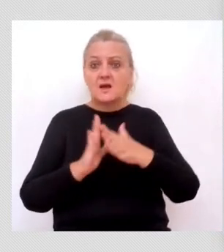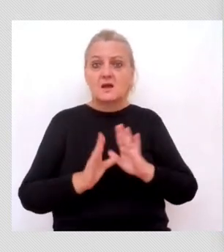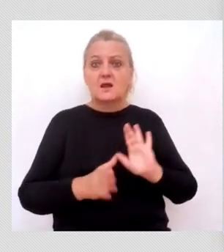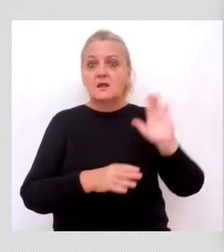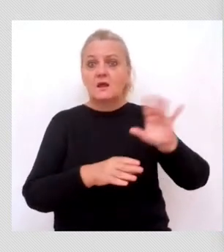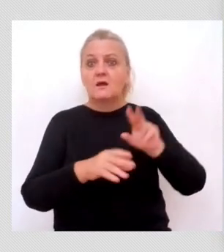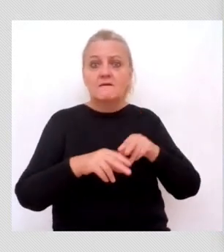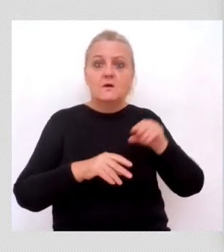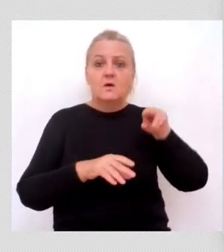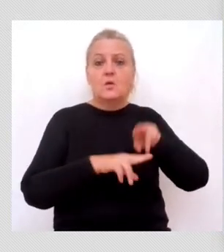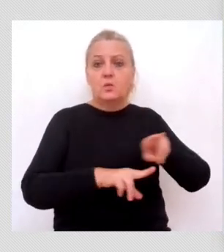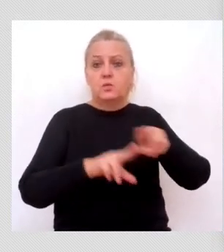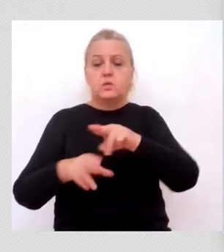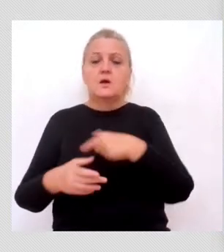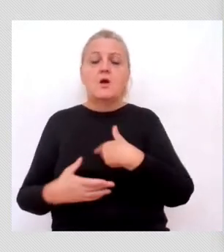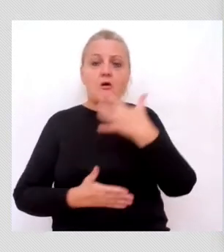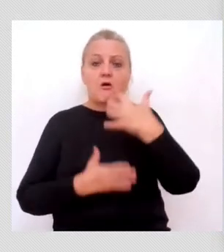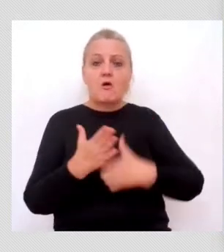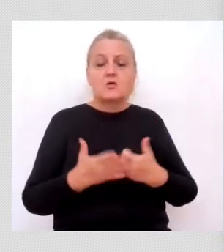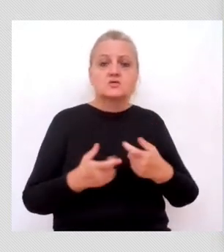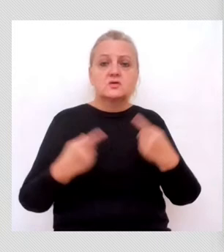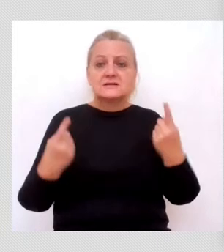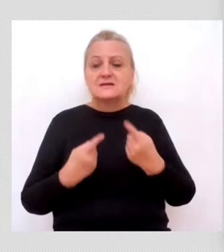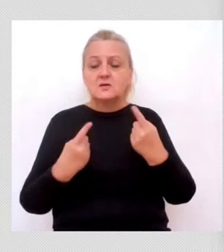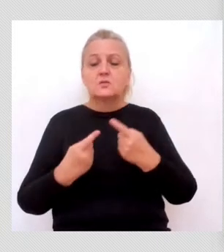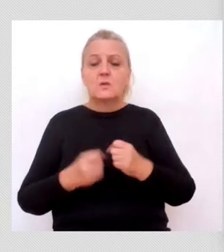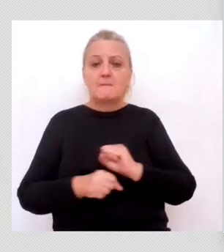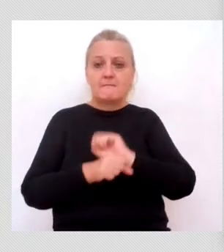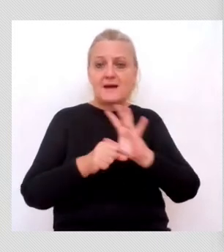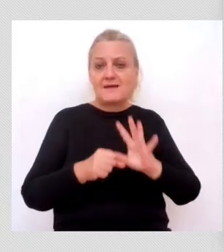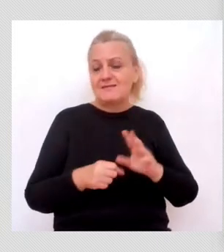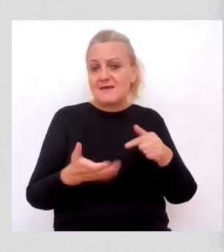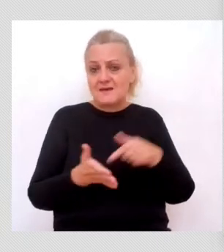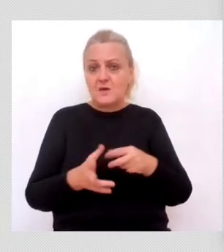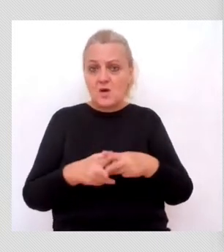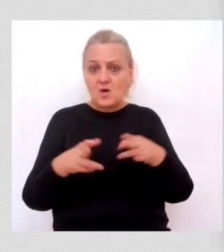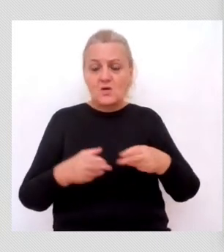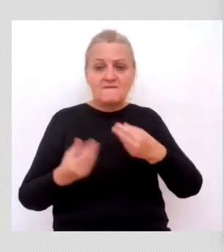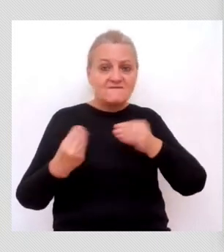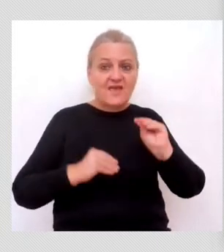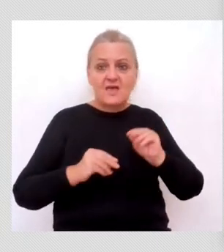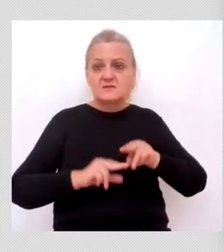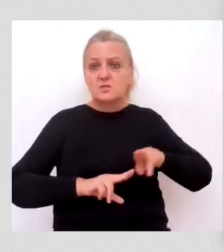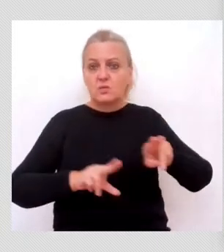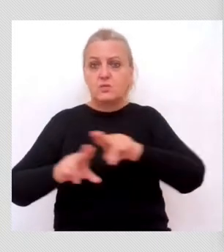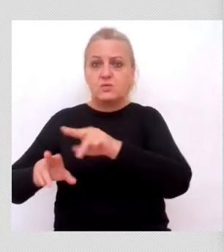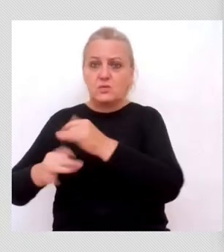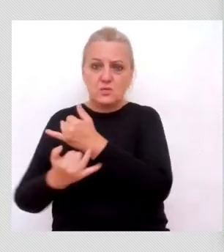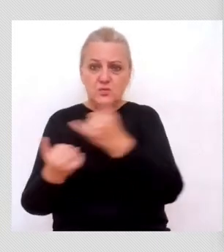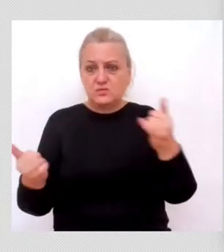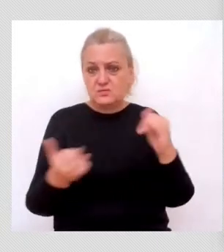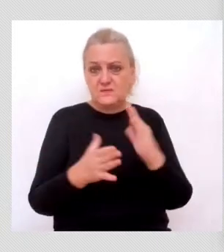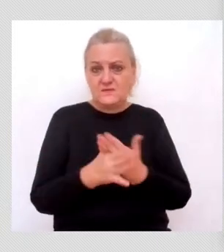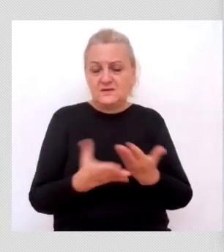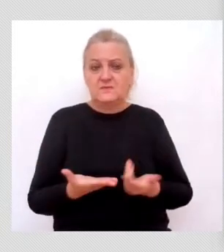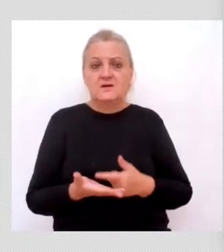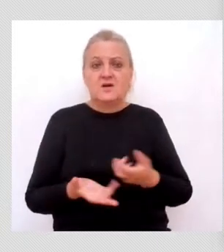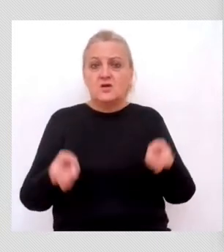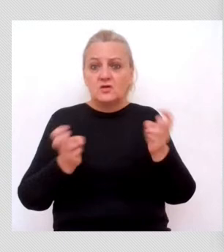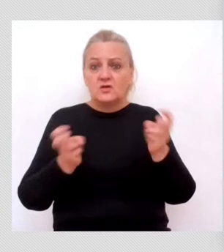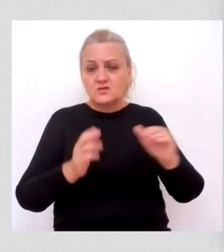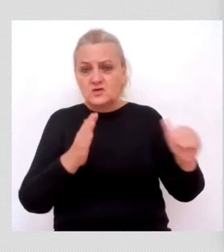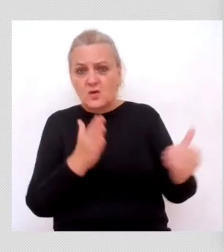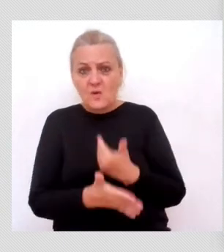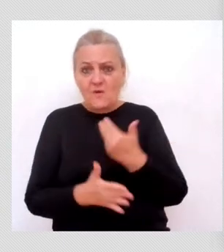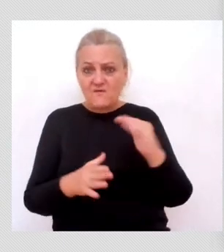też takie okoliczności jak pandemia, żeby wchodzić w niej jeszcze bardziej. Są tworzone nowe